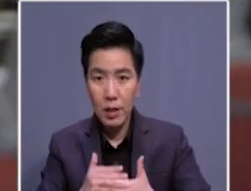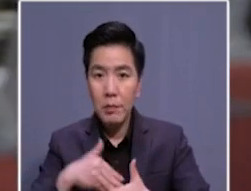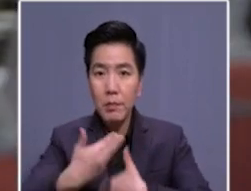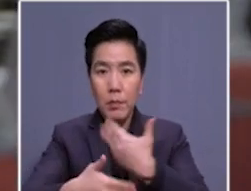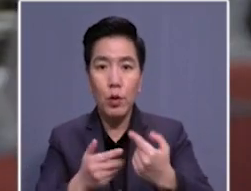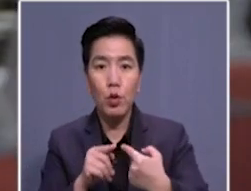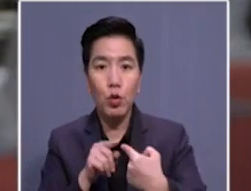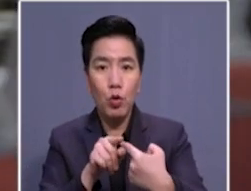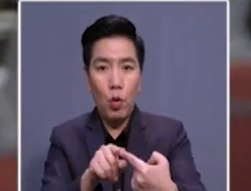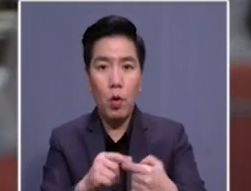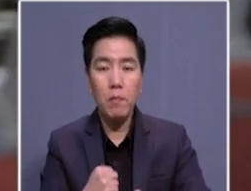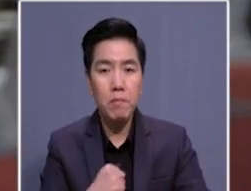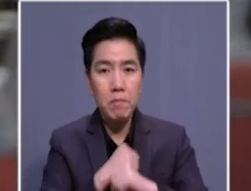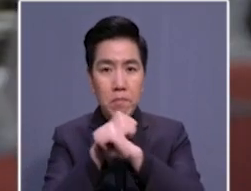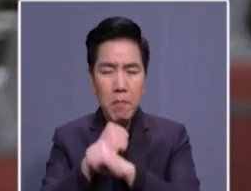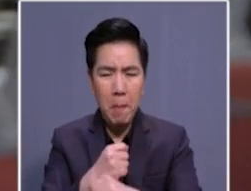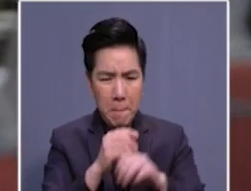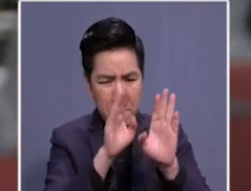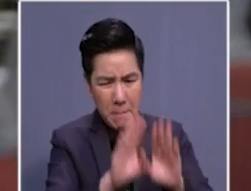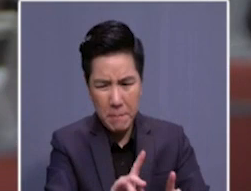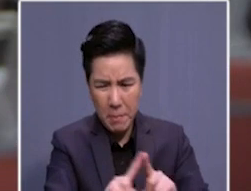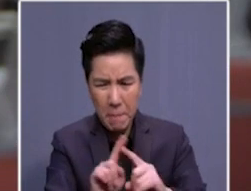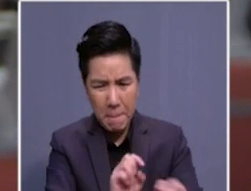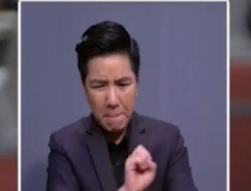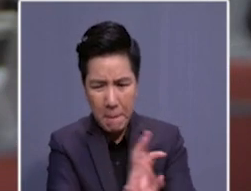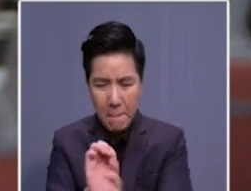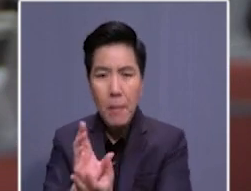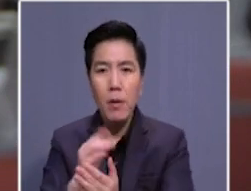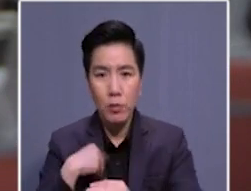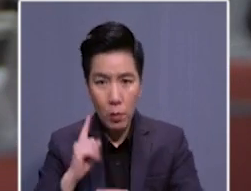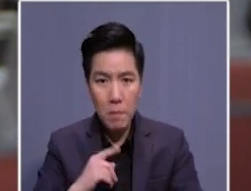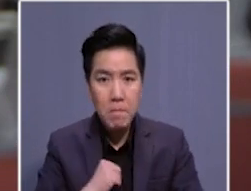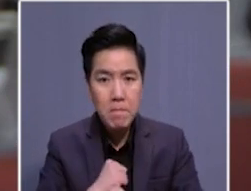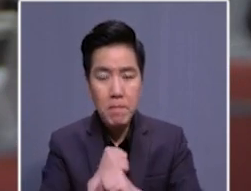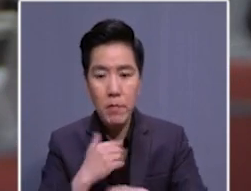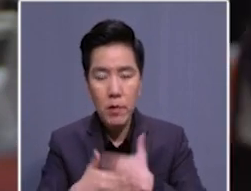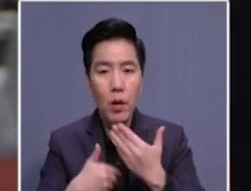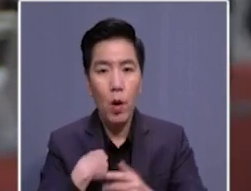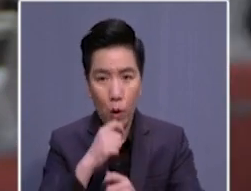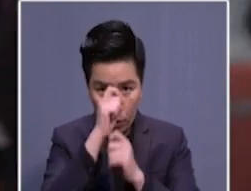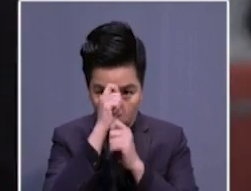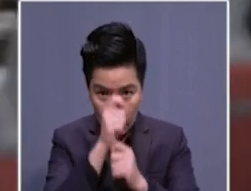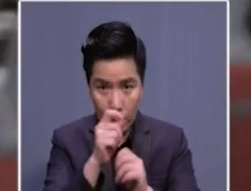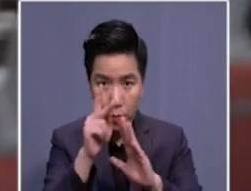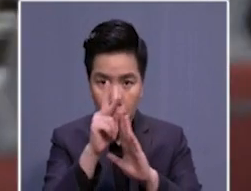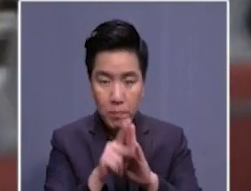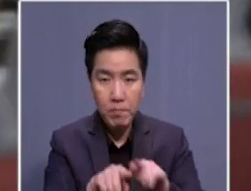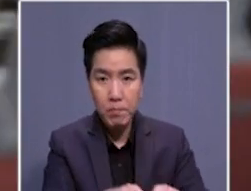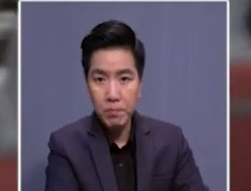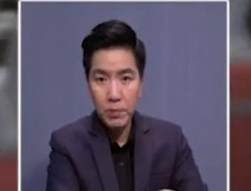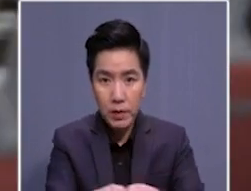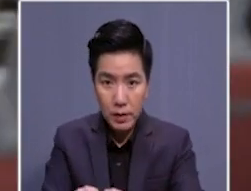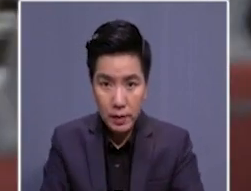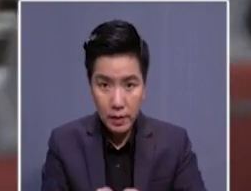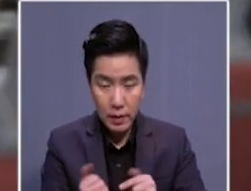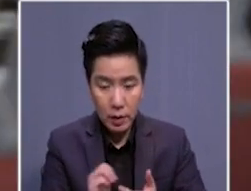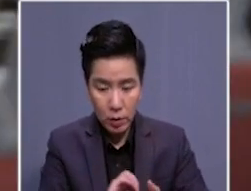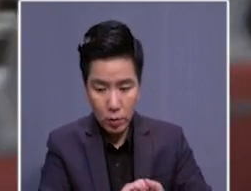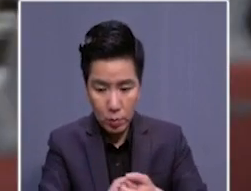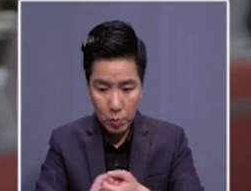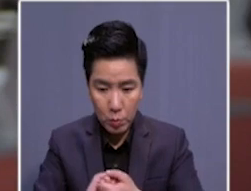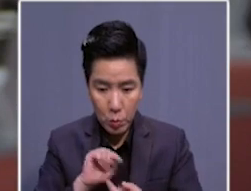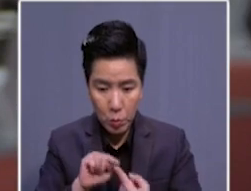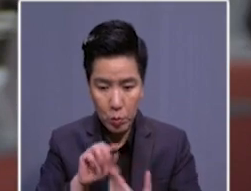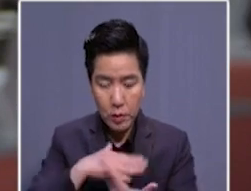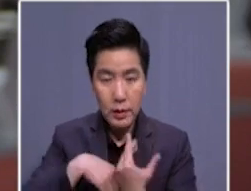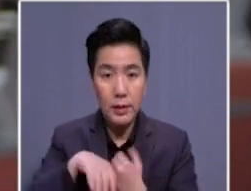ายในรูปแบบต่างๆที่จะเกิดขึ้นในกลุ่มประเทศสมาชิกอาเซียนภายใต้การเคารพกติการ่วมกันนะคะขณะเดียวกันความร่วมมือท